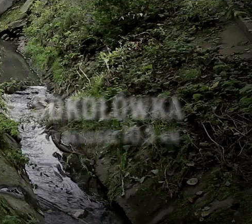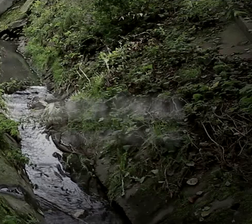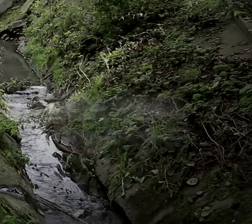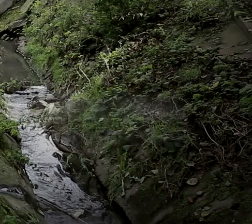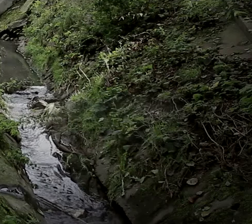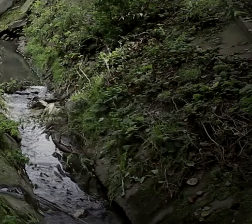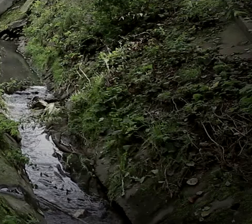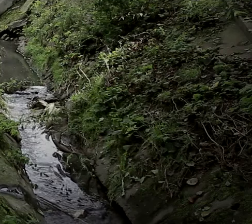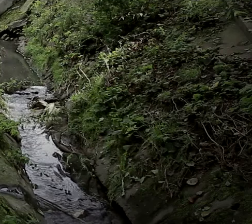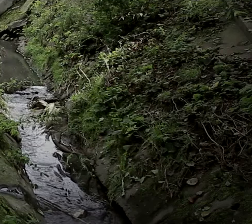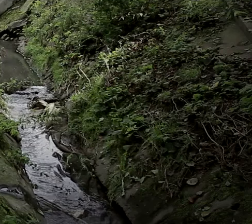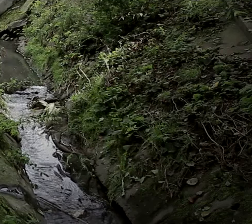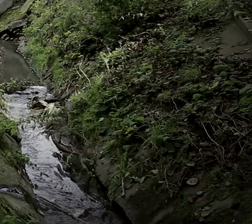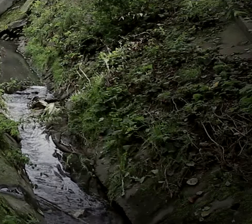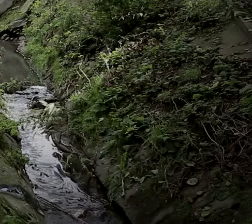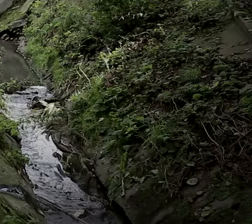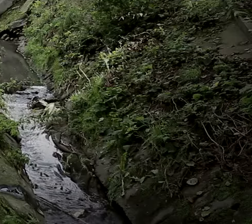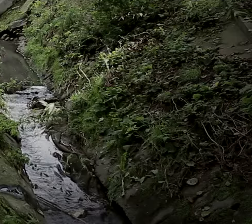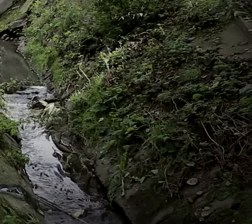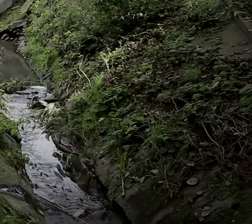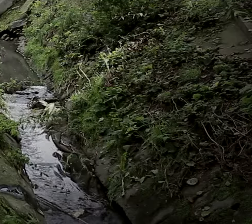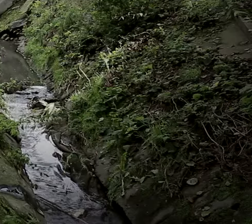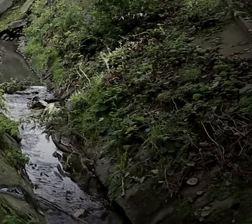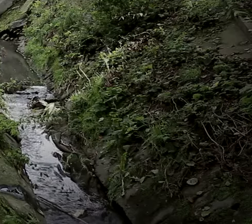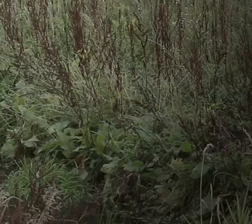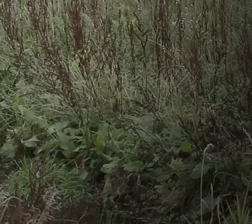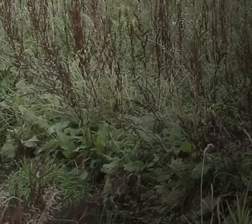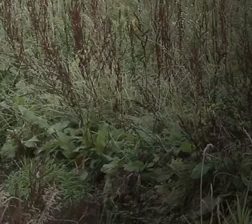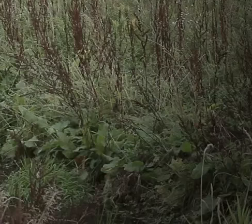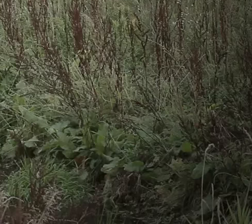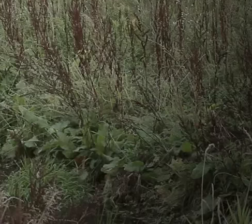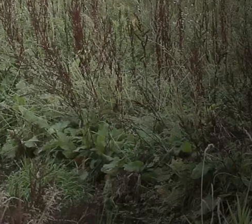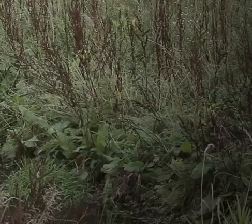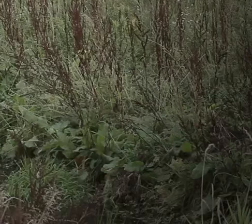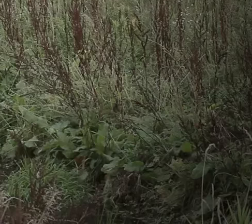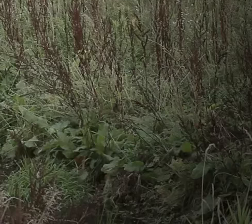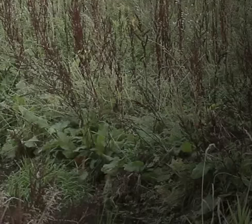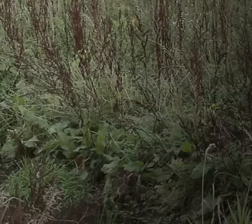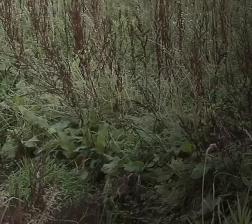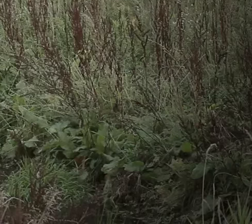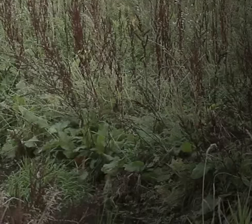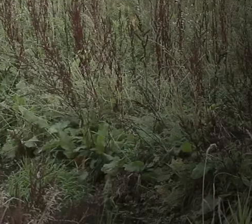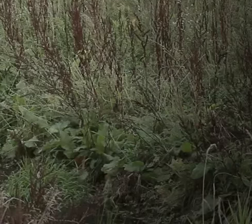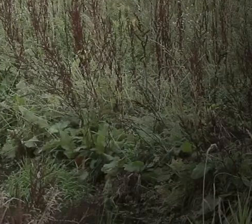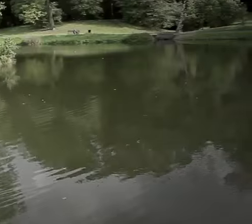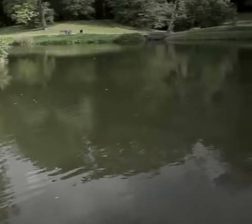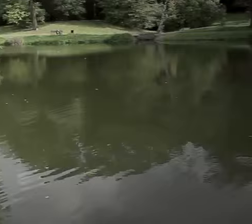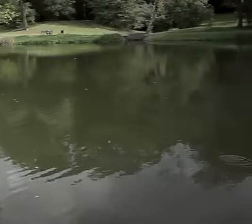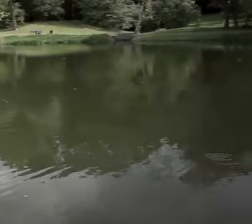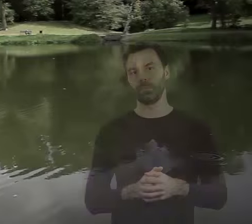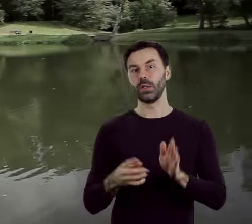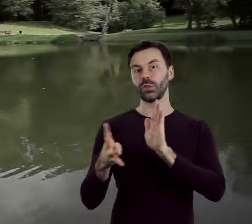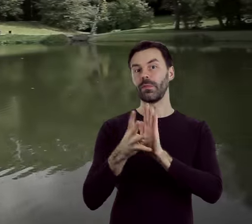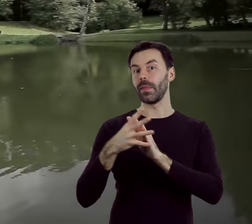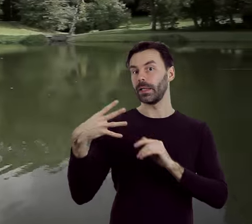Zmęczonym łódzkim przemysłem rzekom należy się powrót do natury. I to właśnie dzieje się z Sokołówką. W